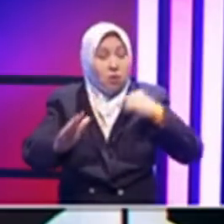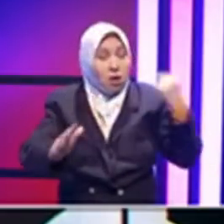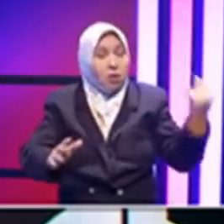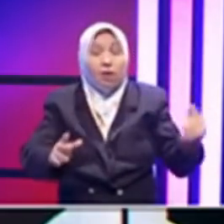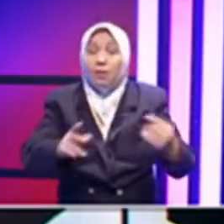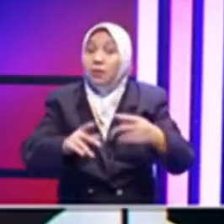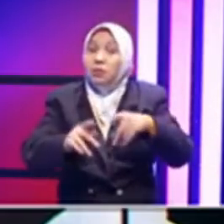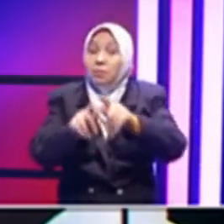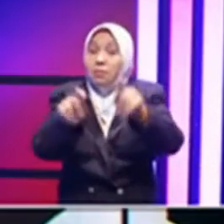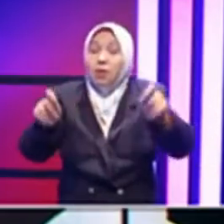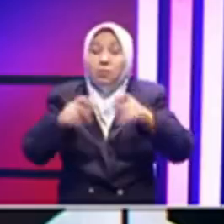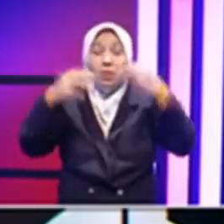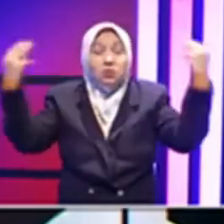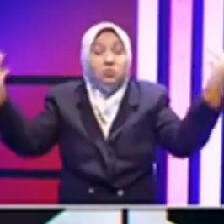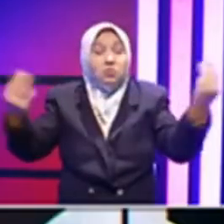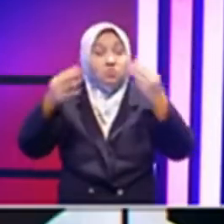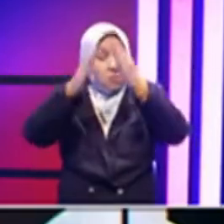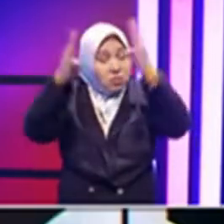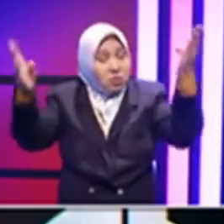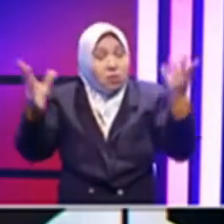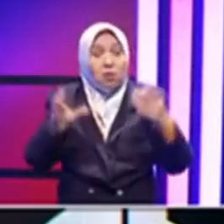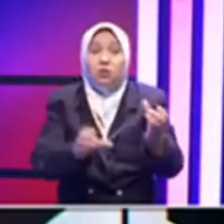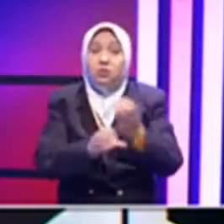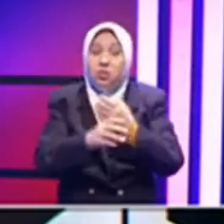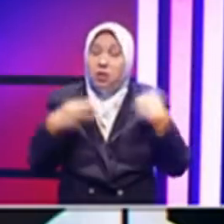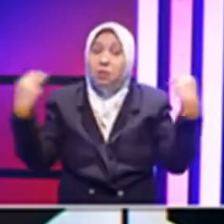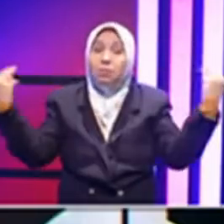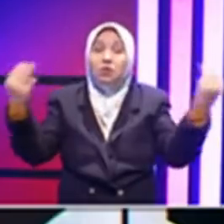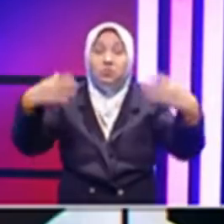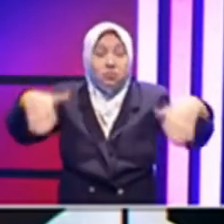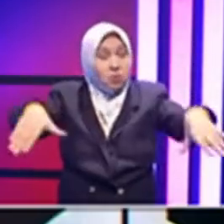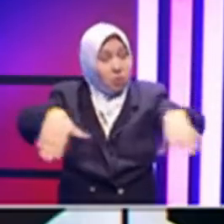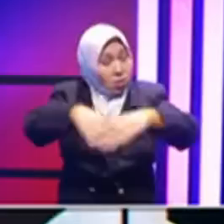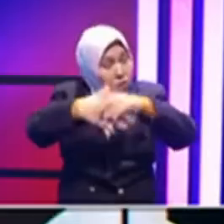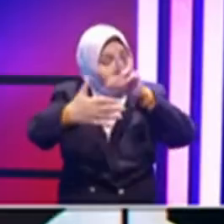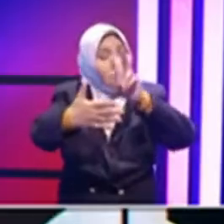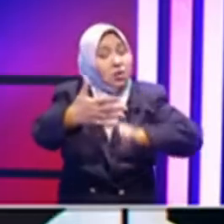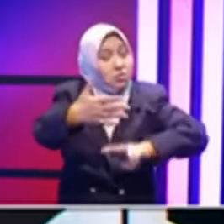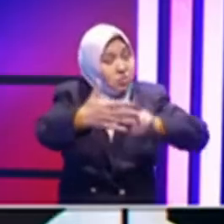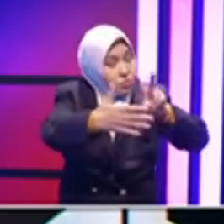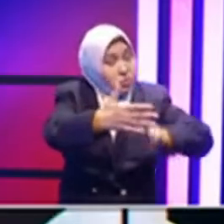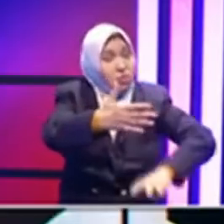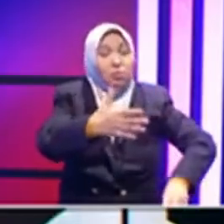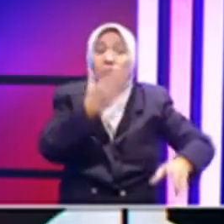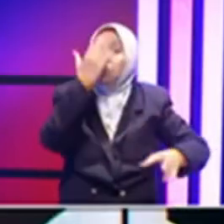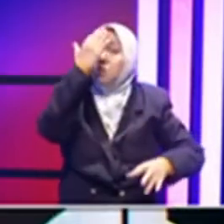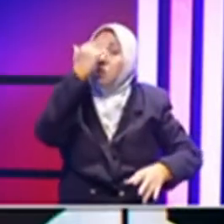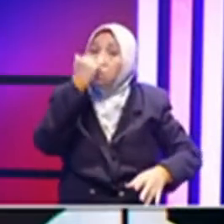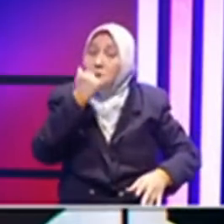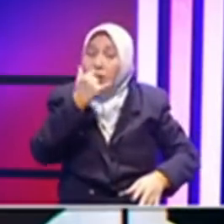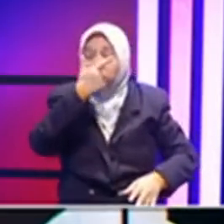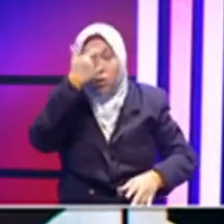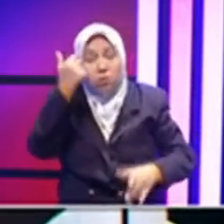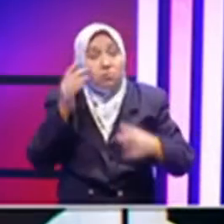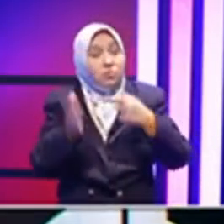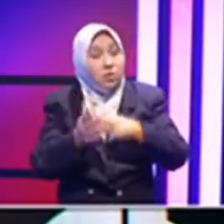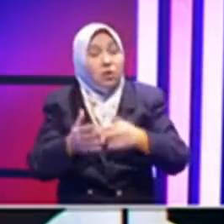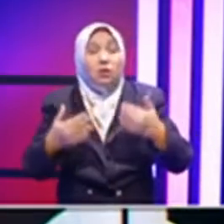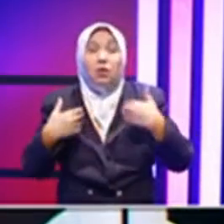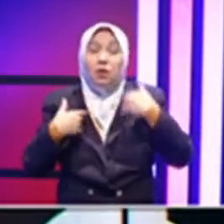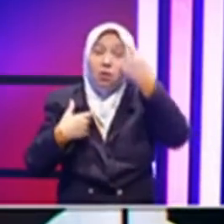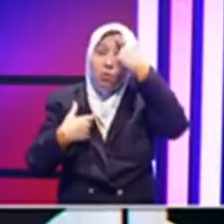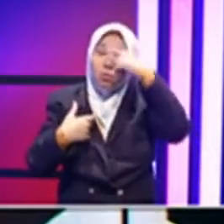kecil ataupun majlis-majlis, kalau ada majlis perkahwinan ustaz ya, baca kerana apa? Kerana ini adalah